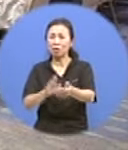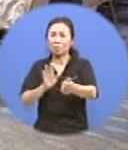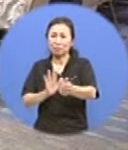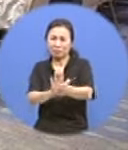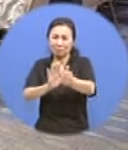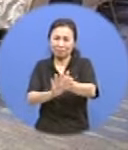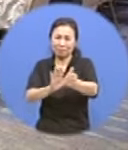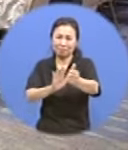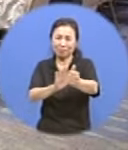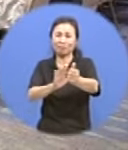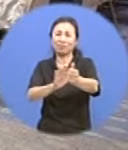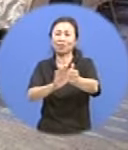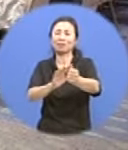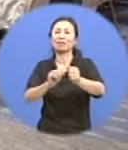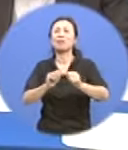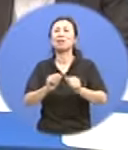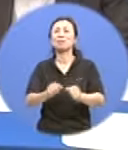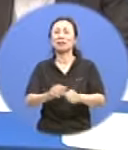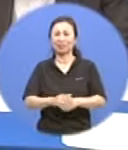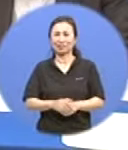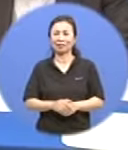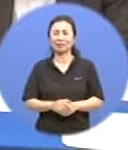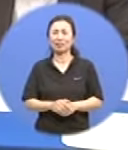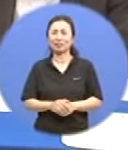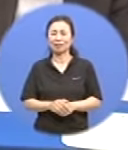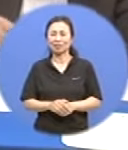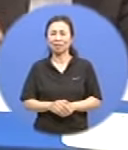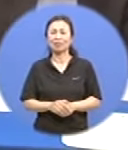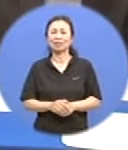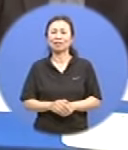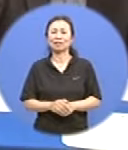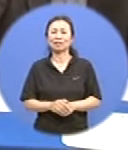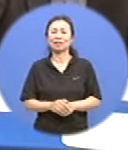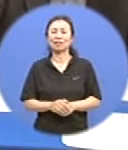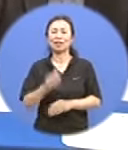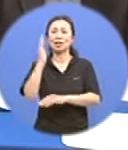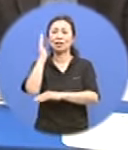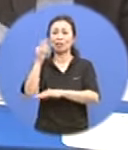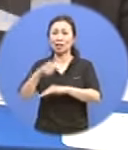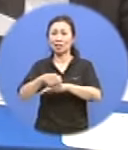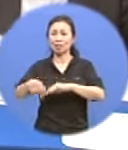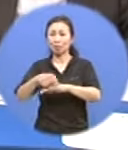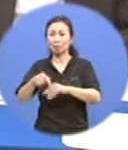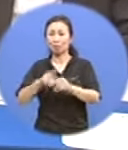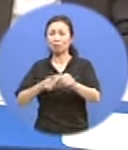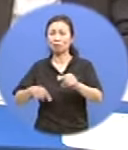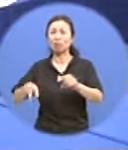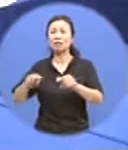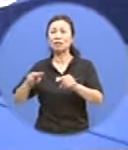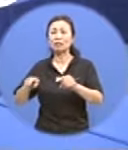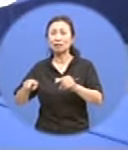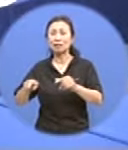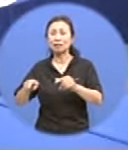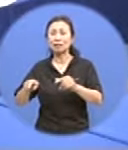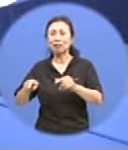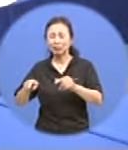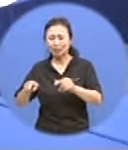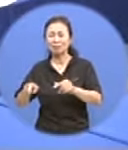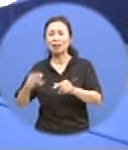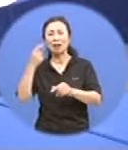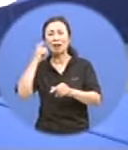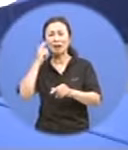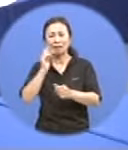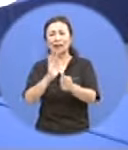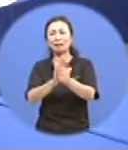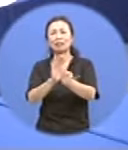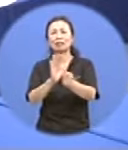それで、今のような政策を中心とするような政策手段で助けていくと、こんな